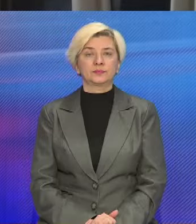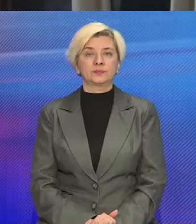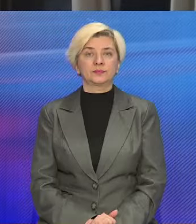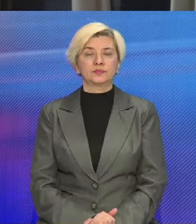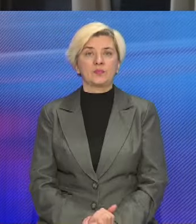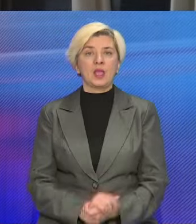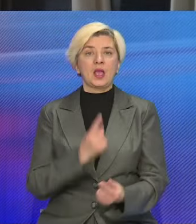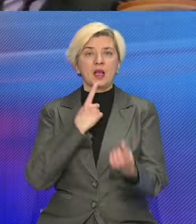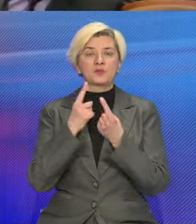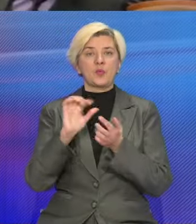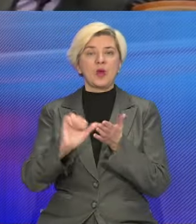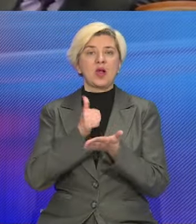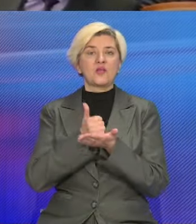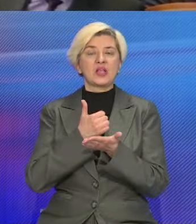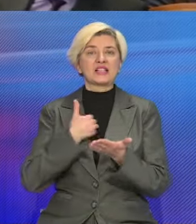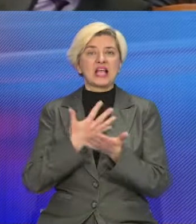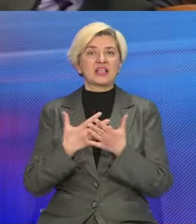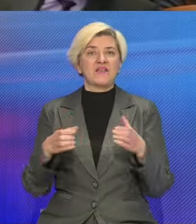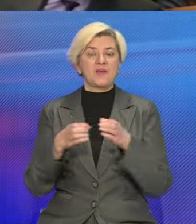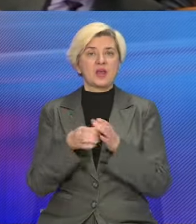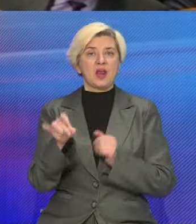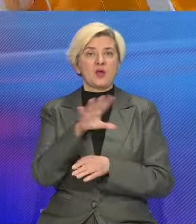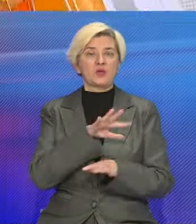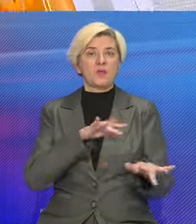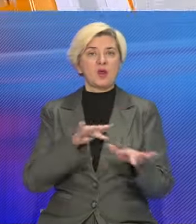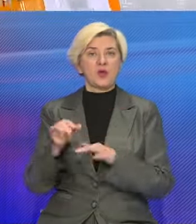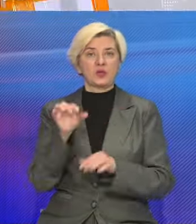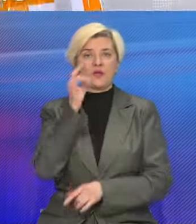Розмова об головним з активами району проходить у Приньомині.